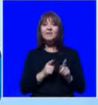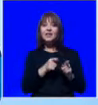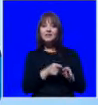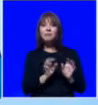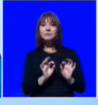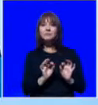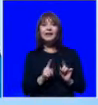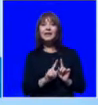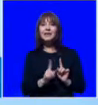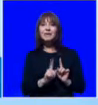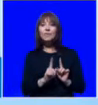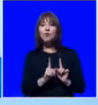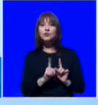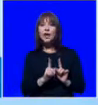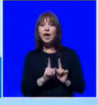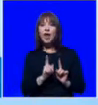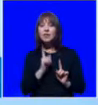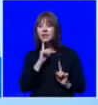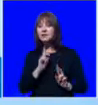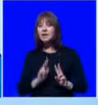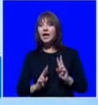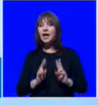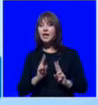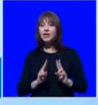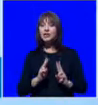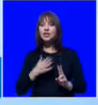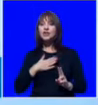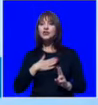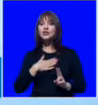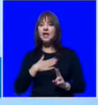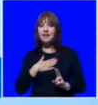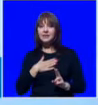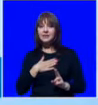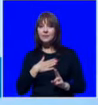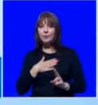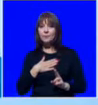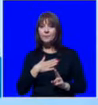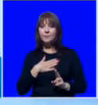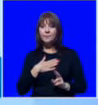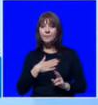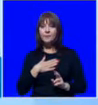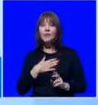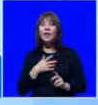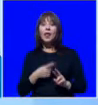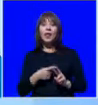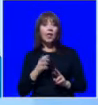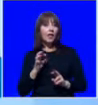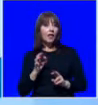решат въпросите с частни инвестиции, като публичната инфраструктура, разбира се.